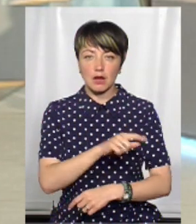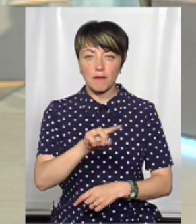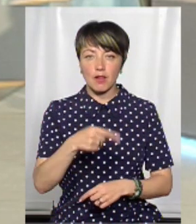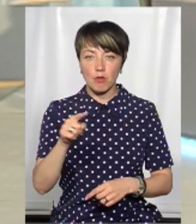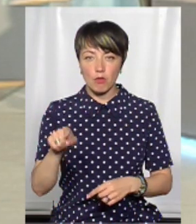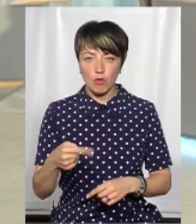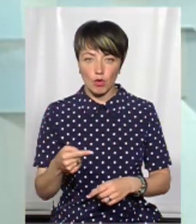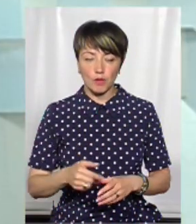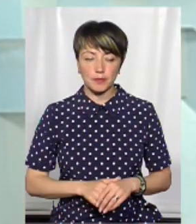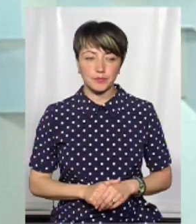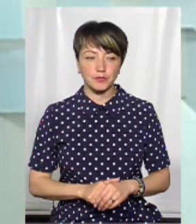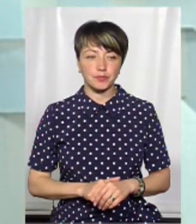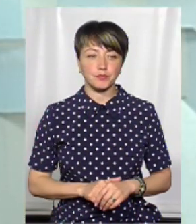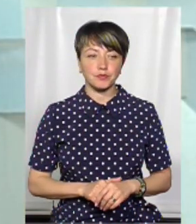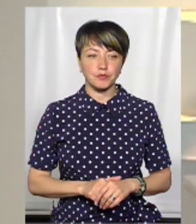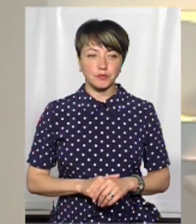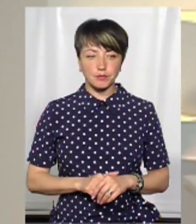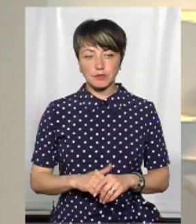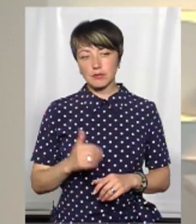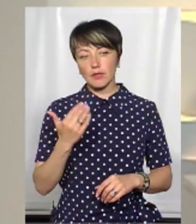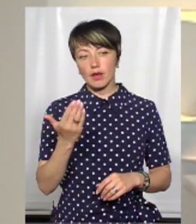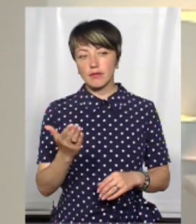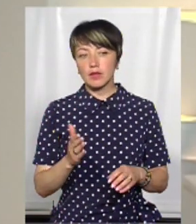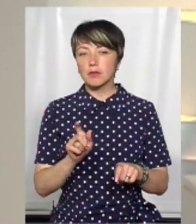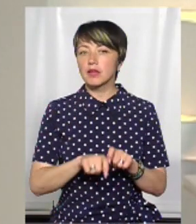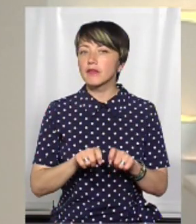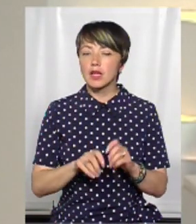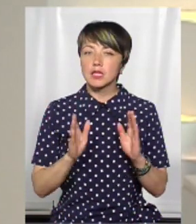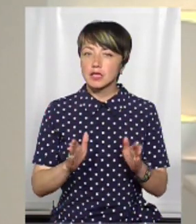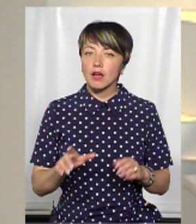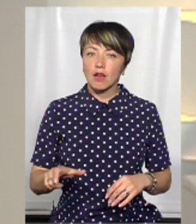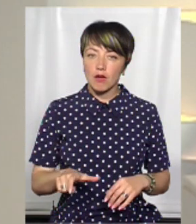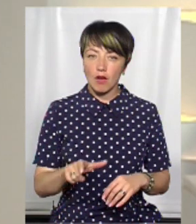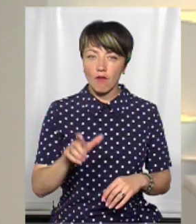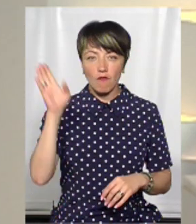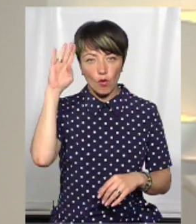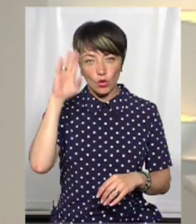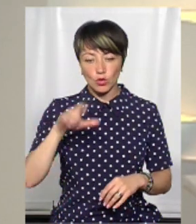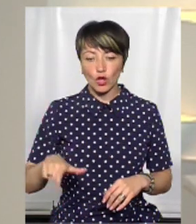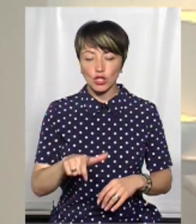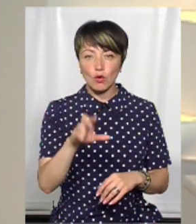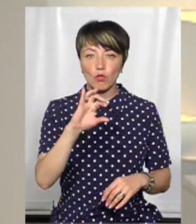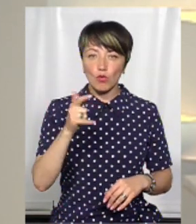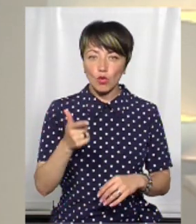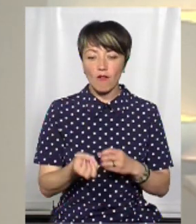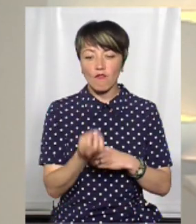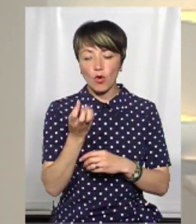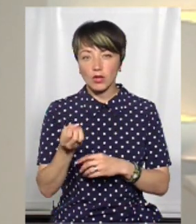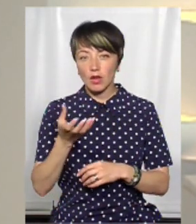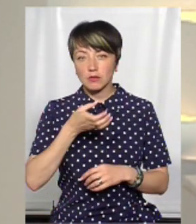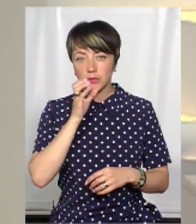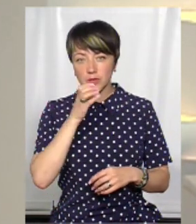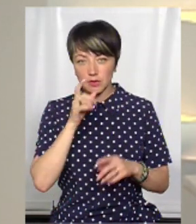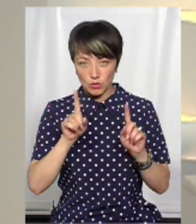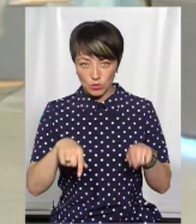вимогам або діючим санітарним правилам. А ви перевіряли тільки воду у Південному Бузі, ну, на самому пляжі, чи ще в цих фонтанчиках, які